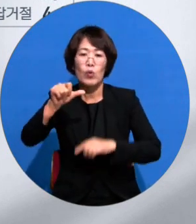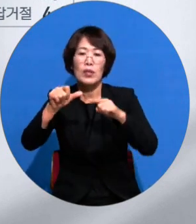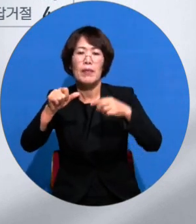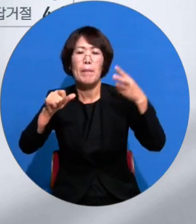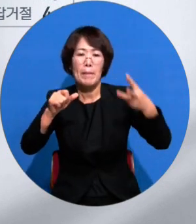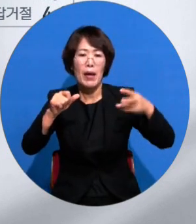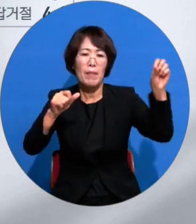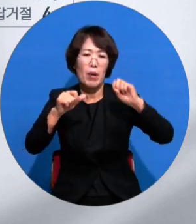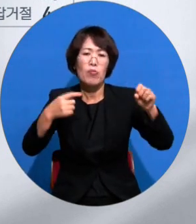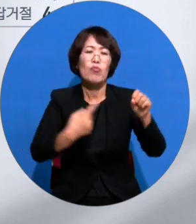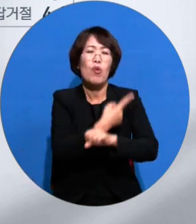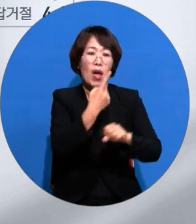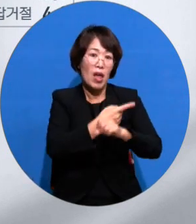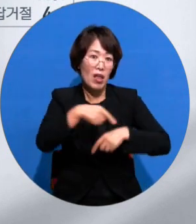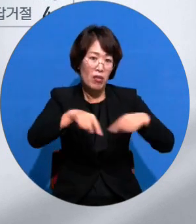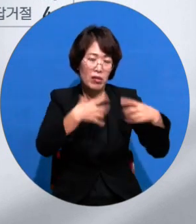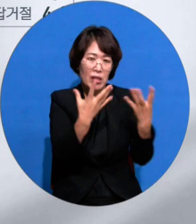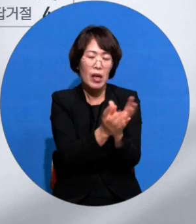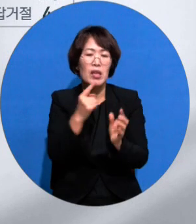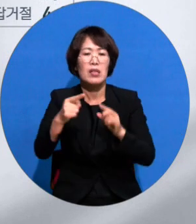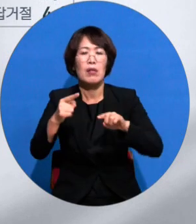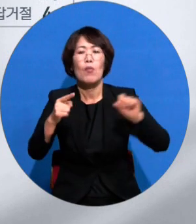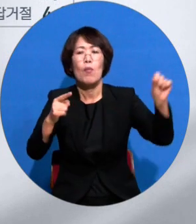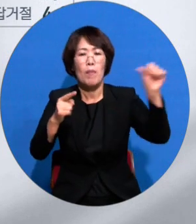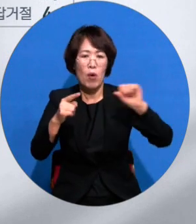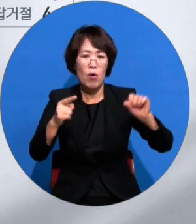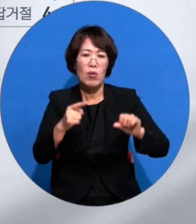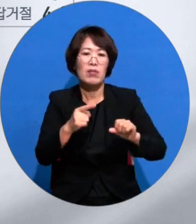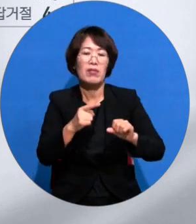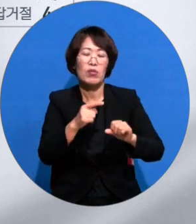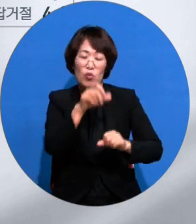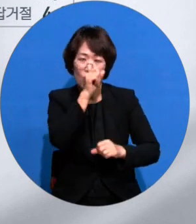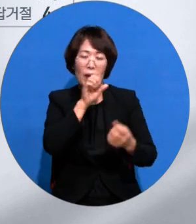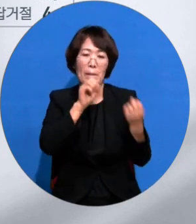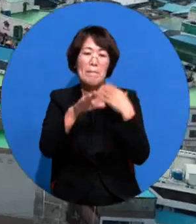5.3%, 그 외 정당 1.5%로 나타났습니다.